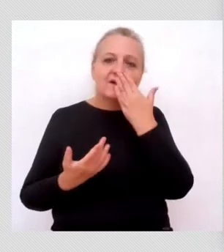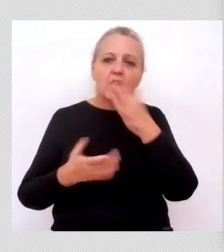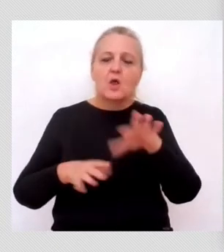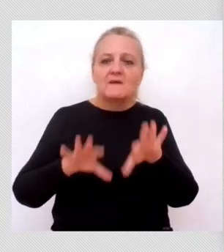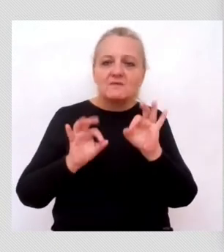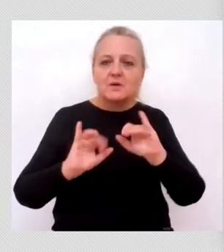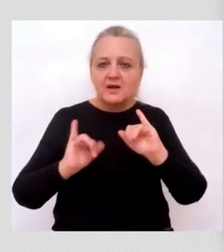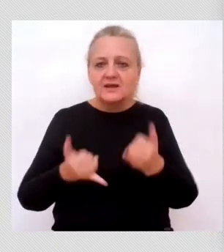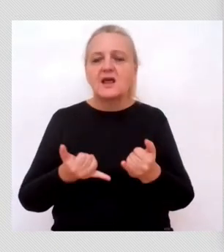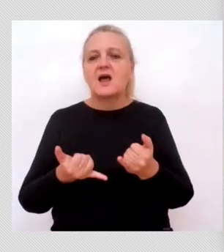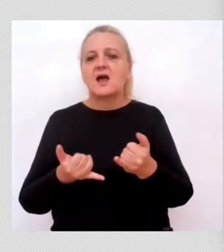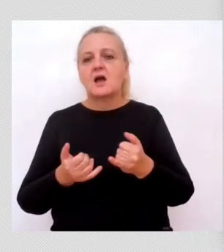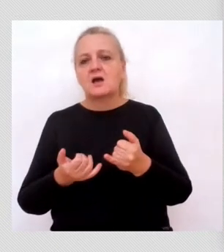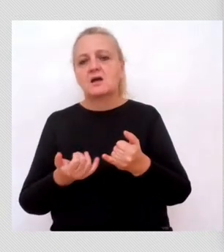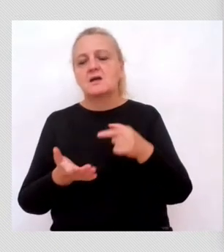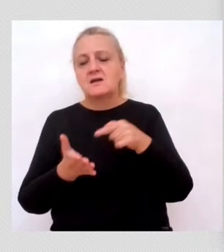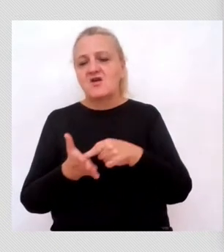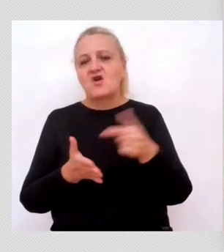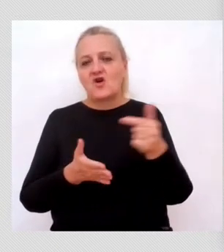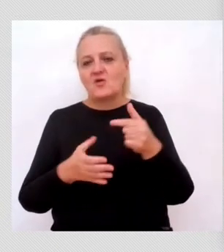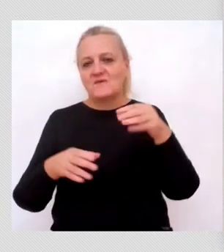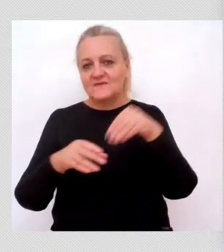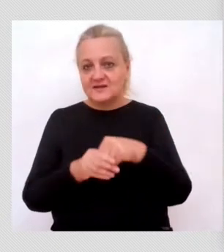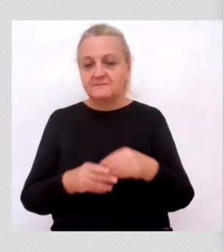w których obowiązują.